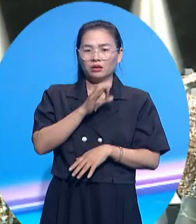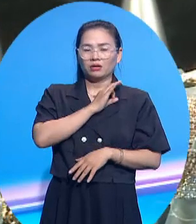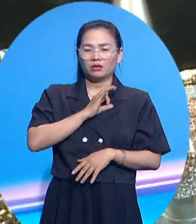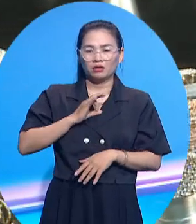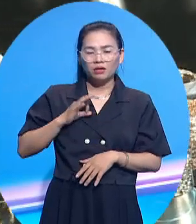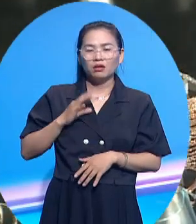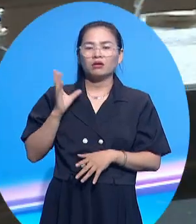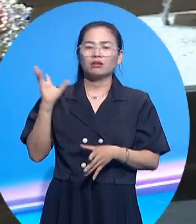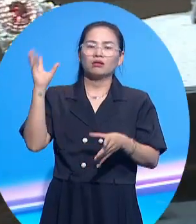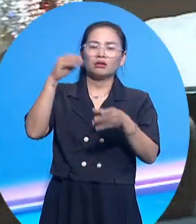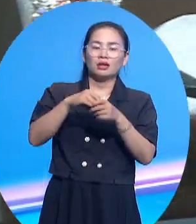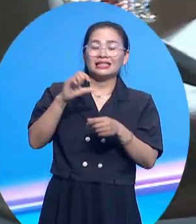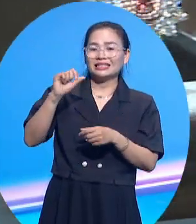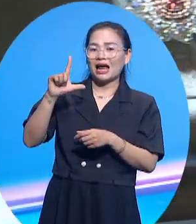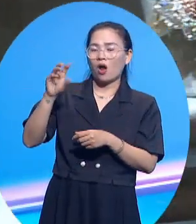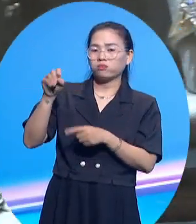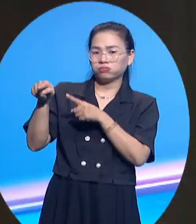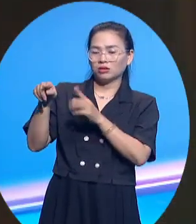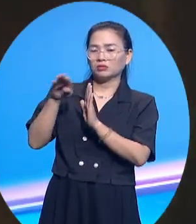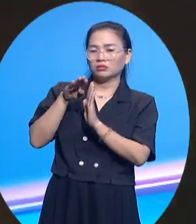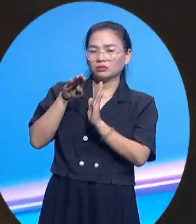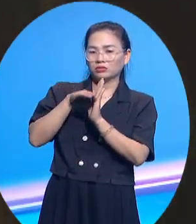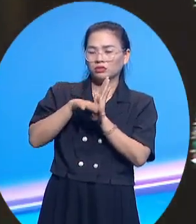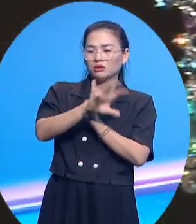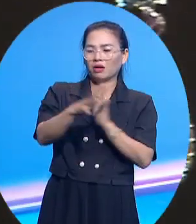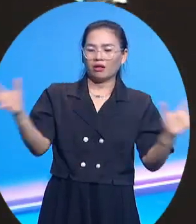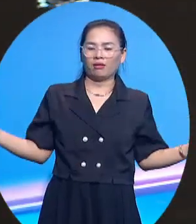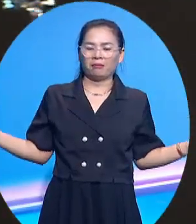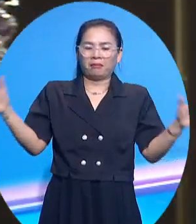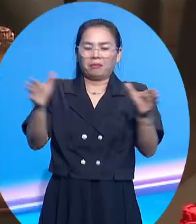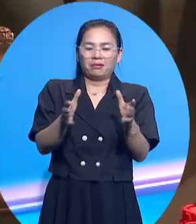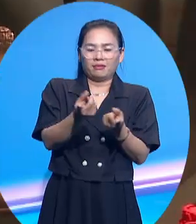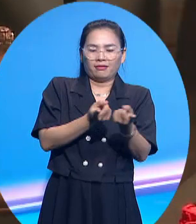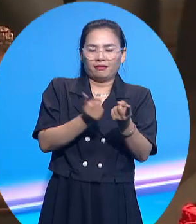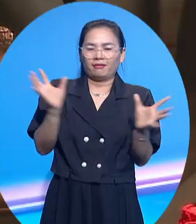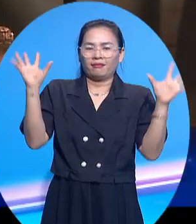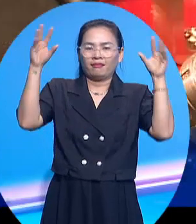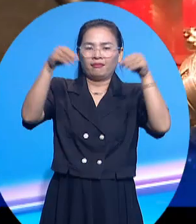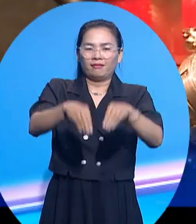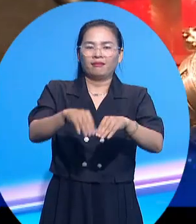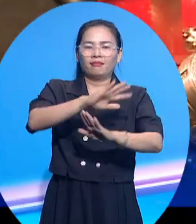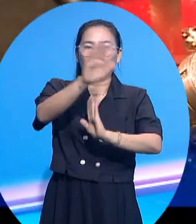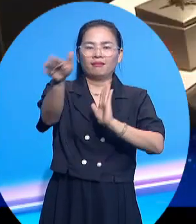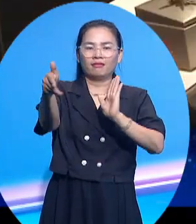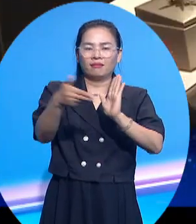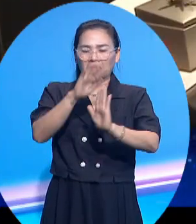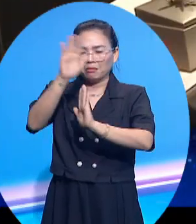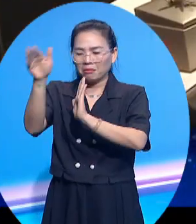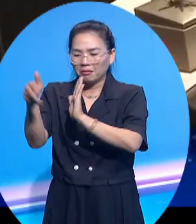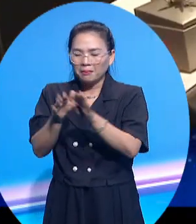Oriental Media, Salon Deluxe được xem là triển lãm triệu phú, quy tụ nhiều thương hiệu hàng đầu thế giới tham dự, trưng bày và kết nối với nhiều